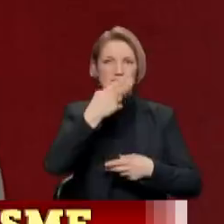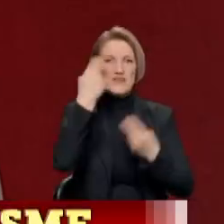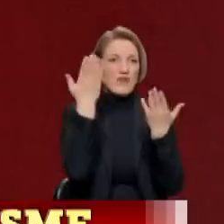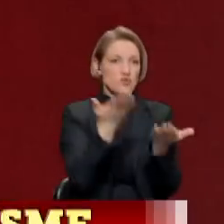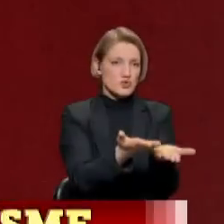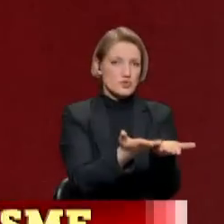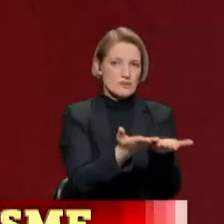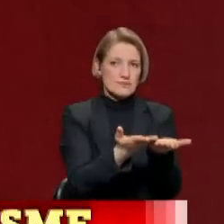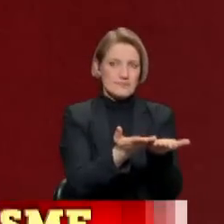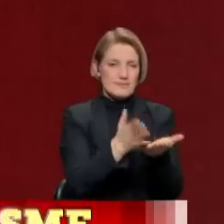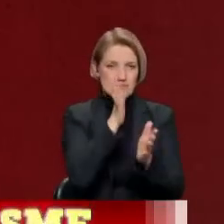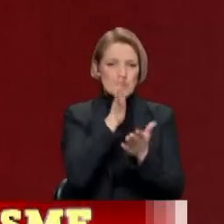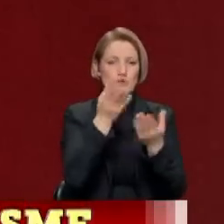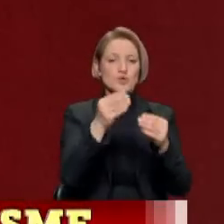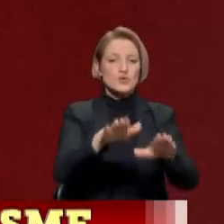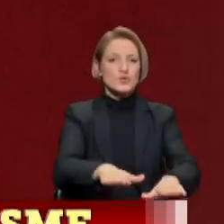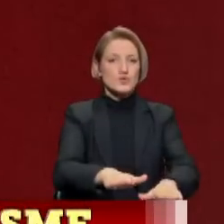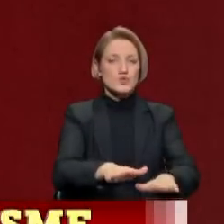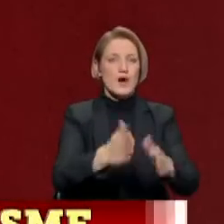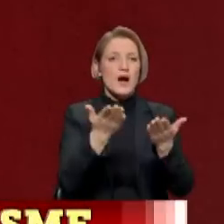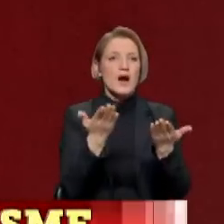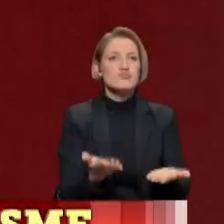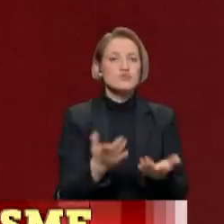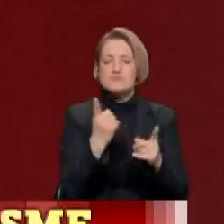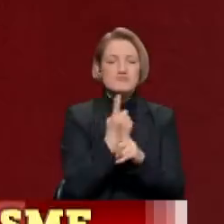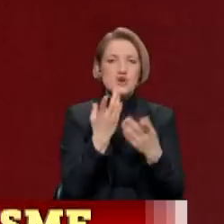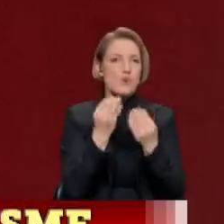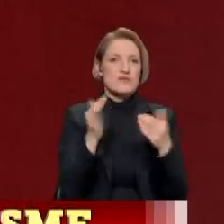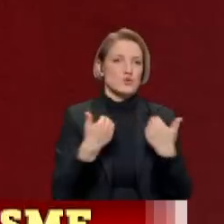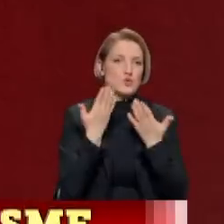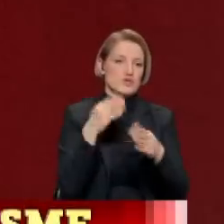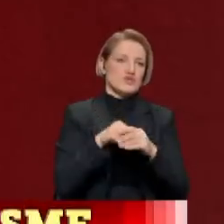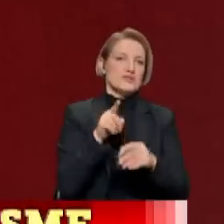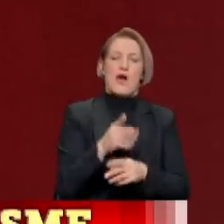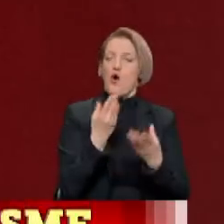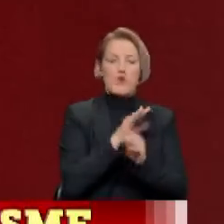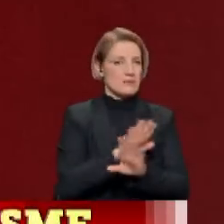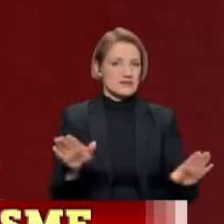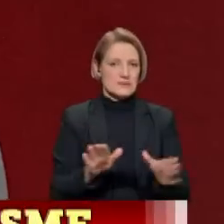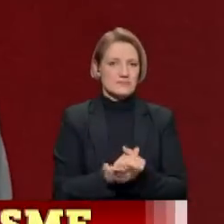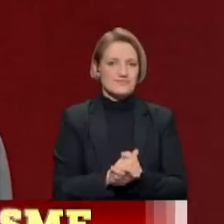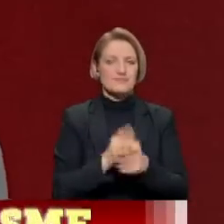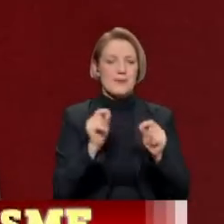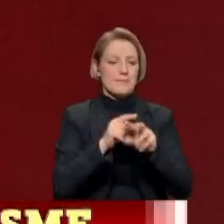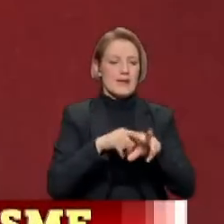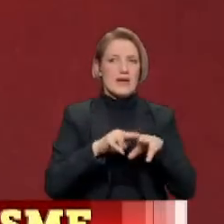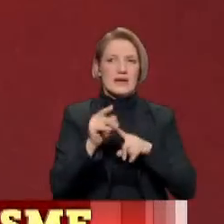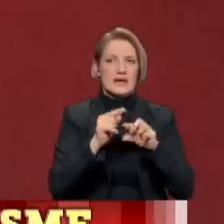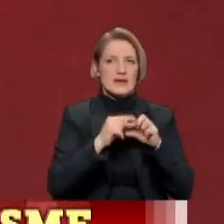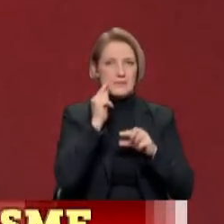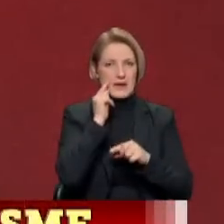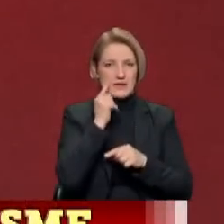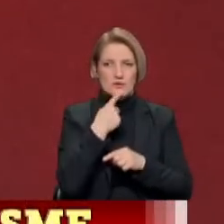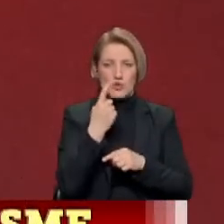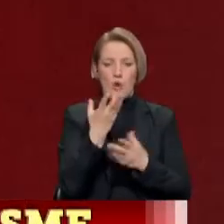o. Biliyorsunuz küçük çocuğun rızası diye bir şey olmaz hukukta zaten. Hukukta olmaz. Bekir Bey'in söylediği söz mü bu?